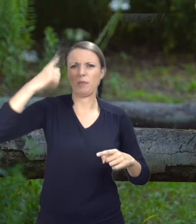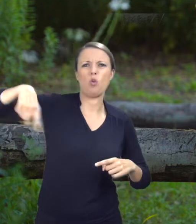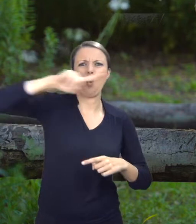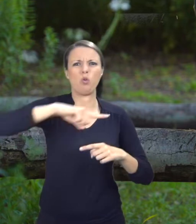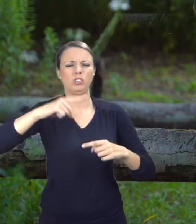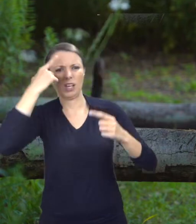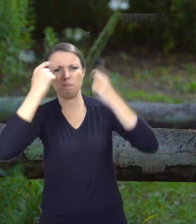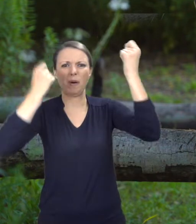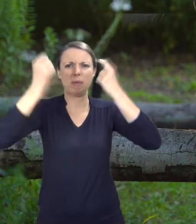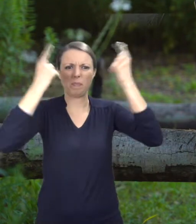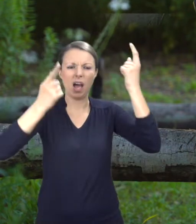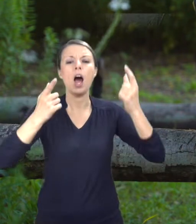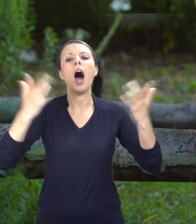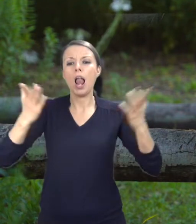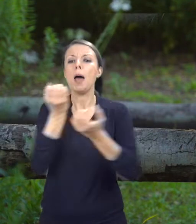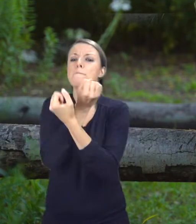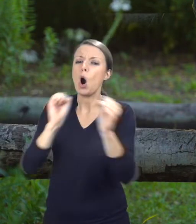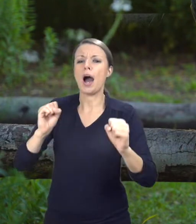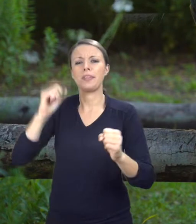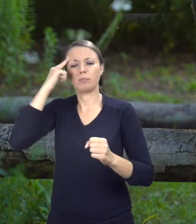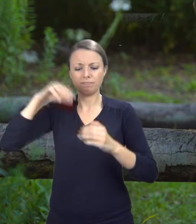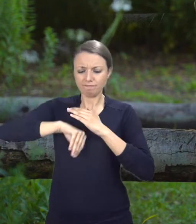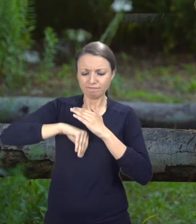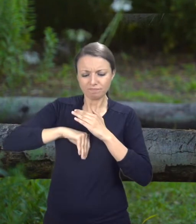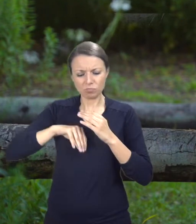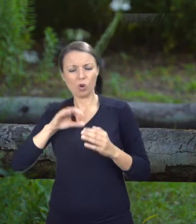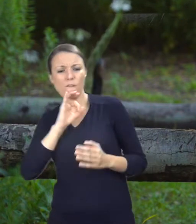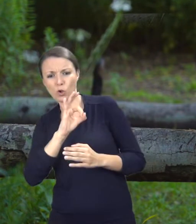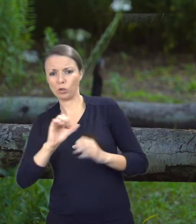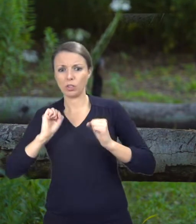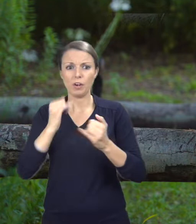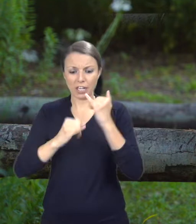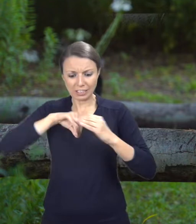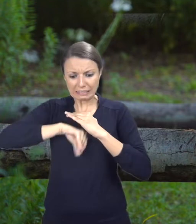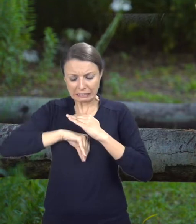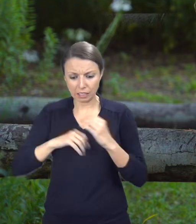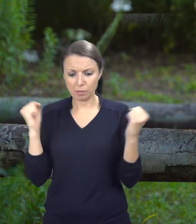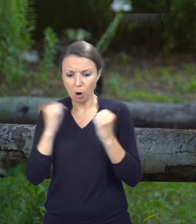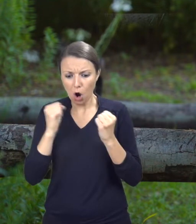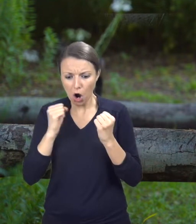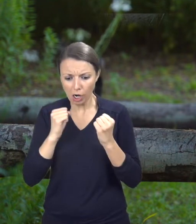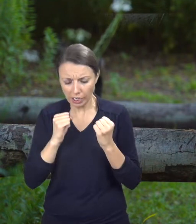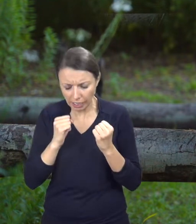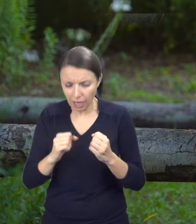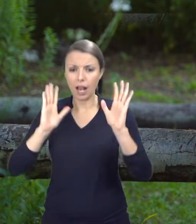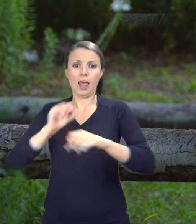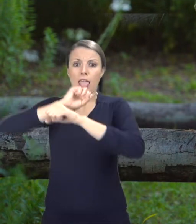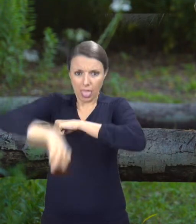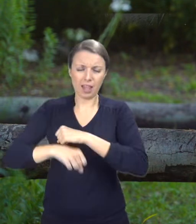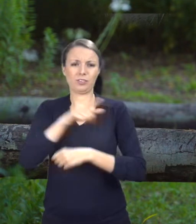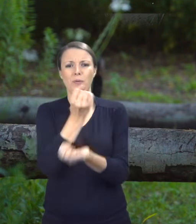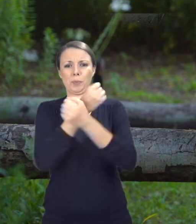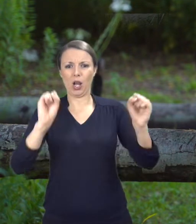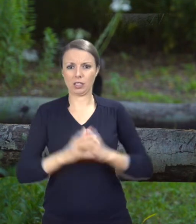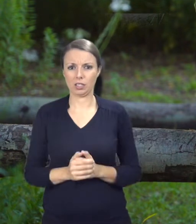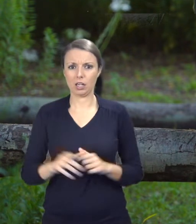jest, ale z własnej woli, bo każdy czuje strach. Więc jak przełamiesz ten strach i masz tą motywację, żeby dalej dojść, no to jesteś bohaterem. charakterem, z bycie twardym, to też jest kwestia